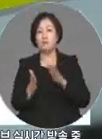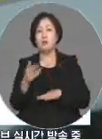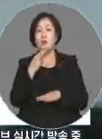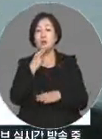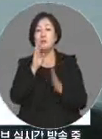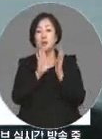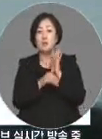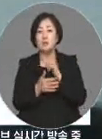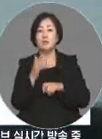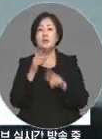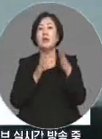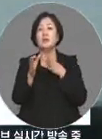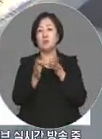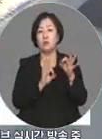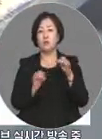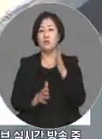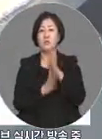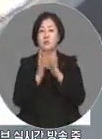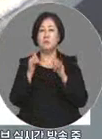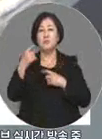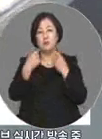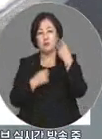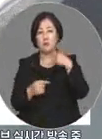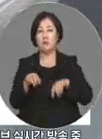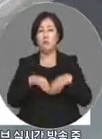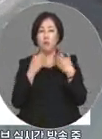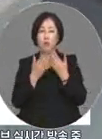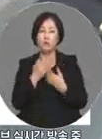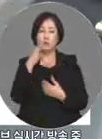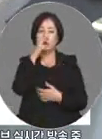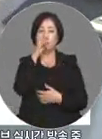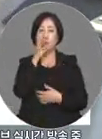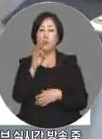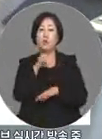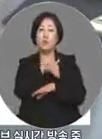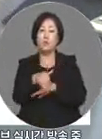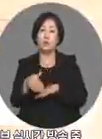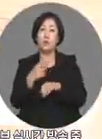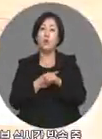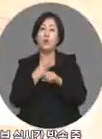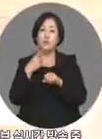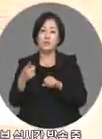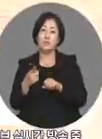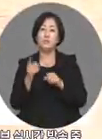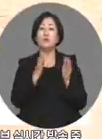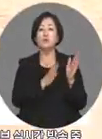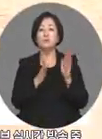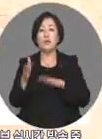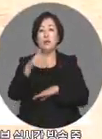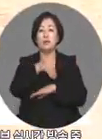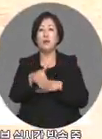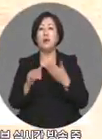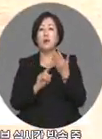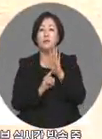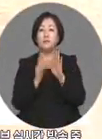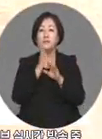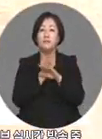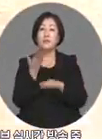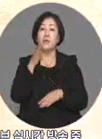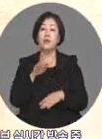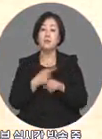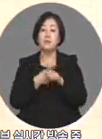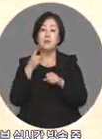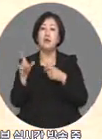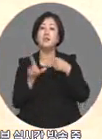울산시는 소상공인과 시민 의견 등을 검토하겠다고 밝혀 내년에도 발행할 뜻을 비쳤습니다. 하지만